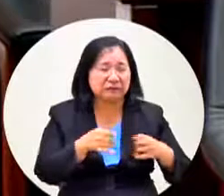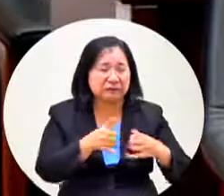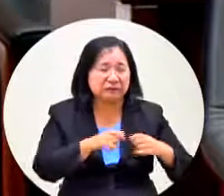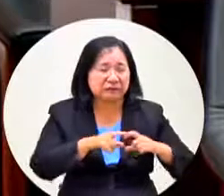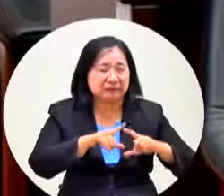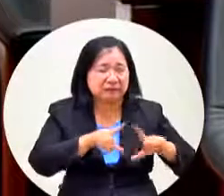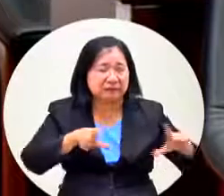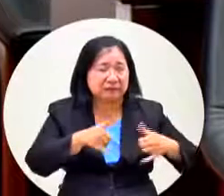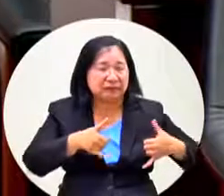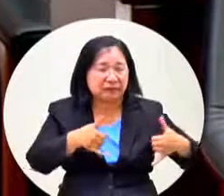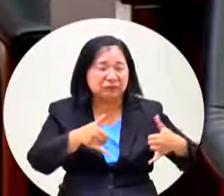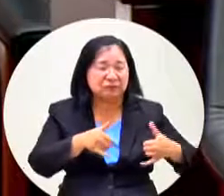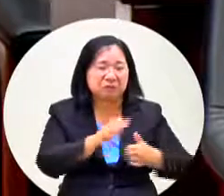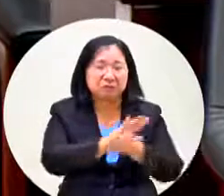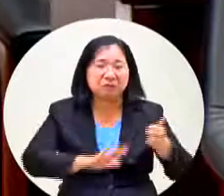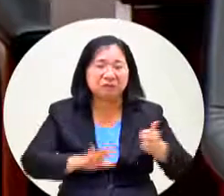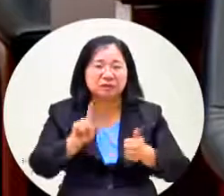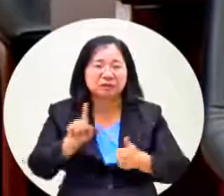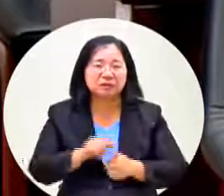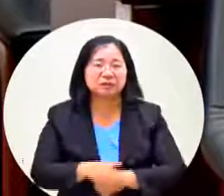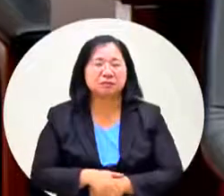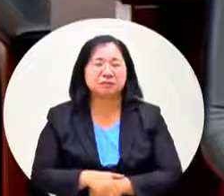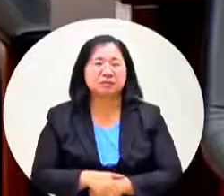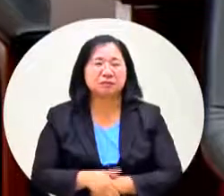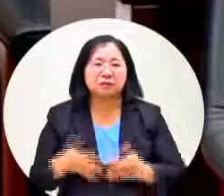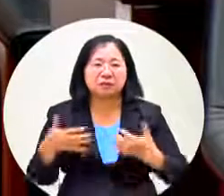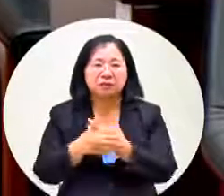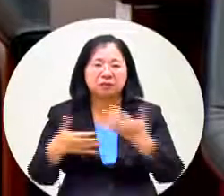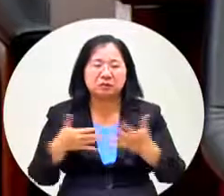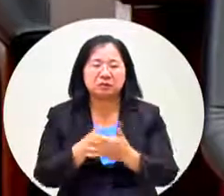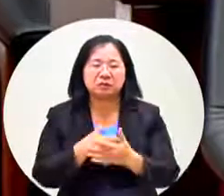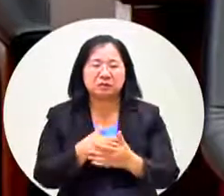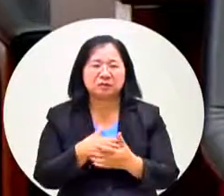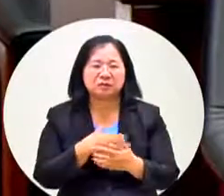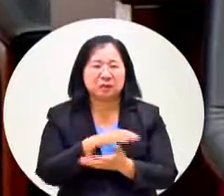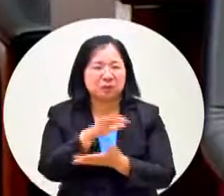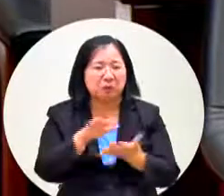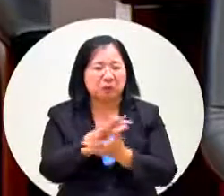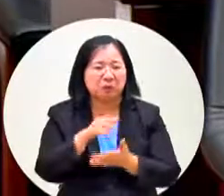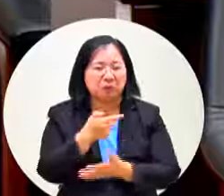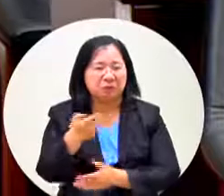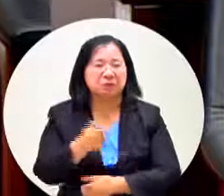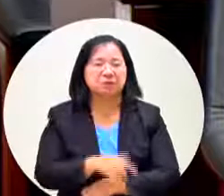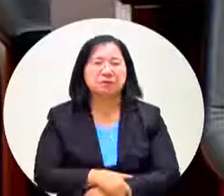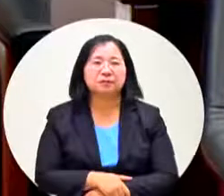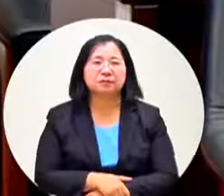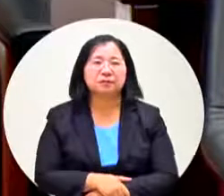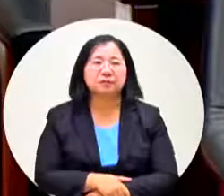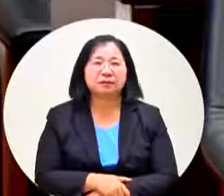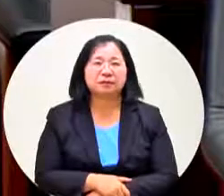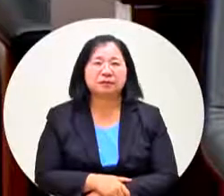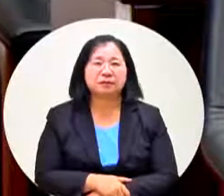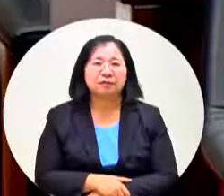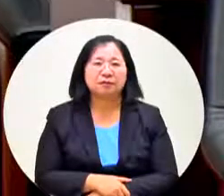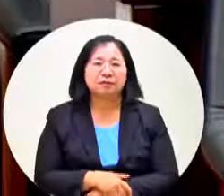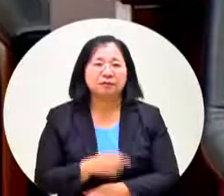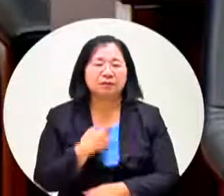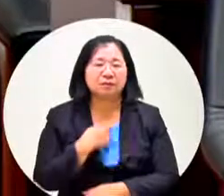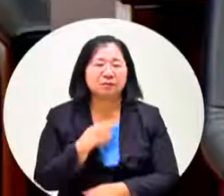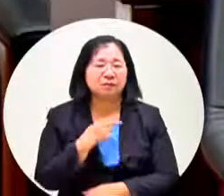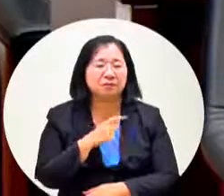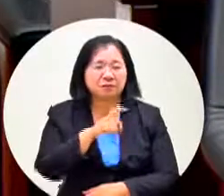遮南下，啊，要来干阿区，所以可以进目前啦吼，进目前的已